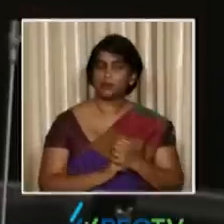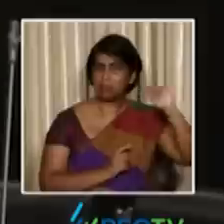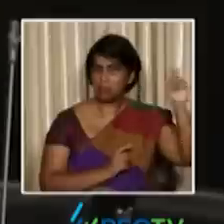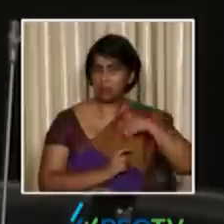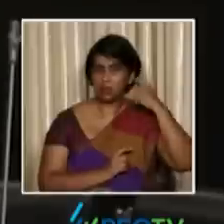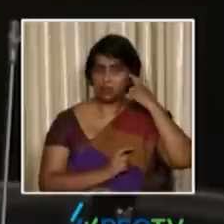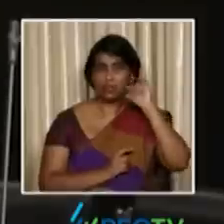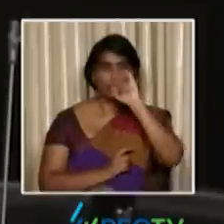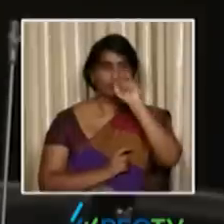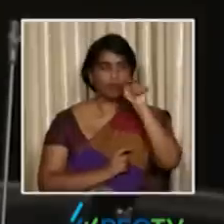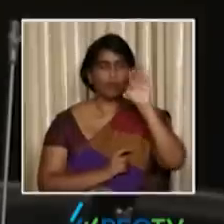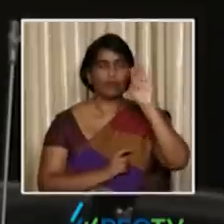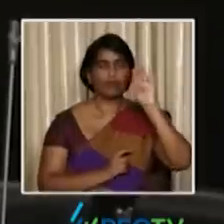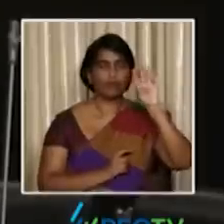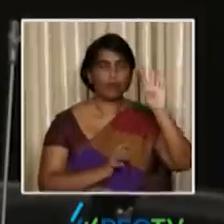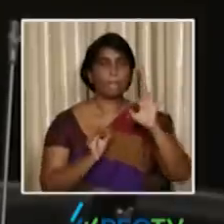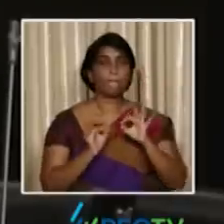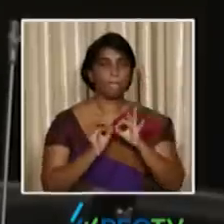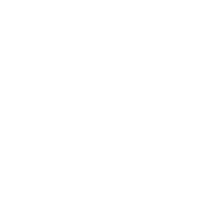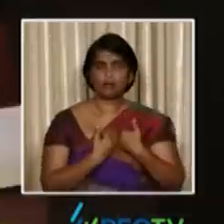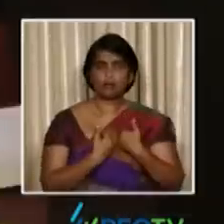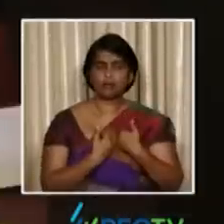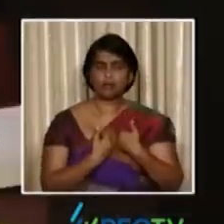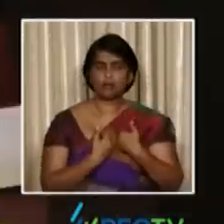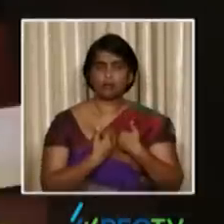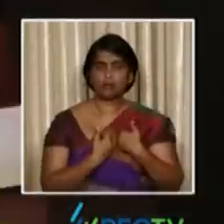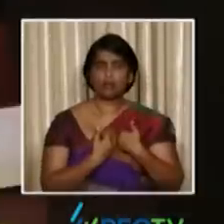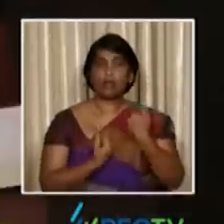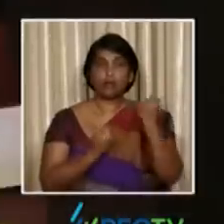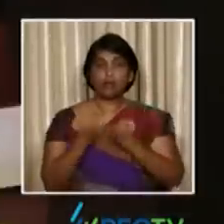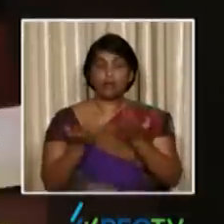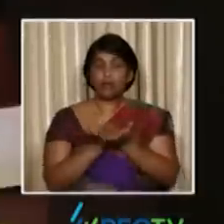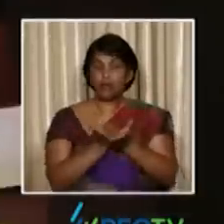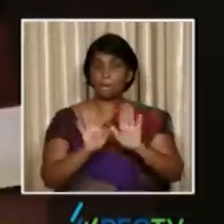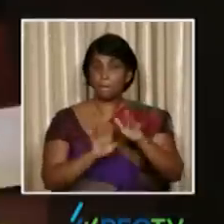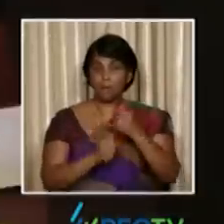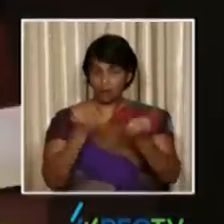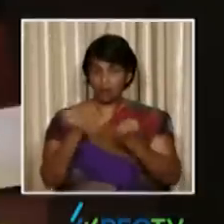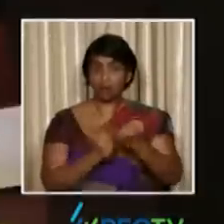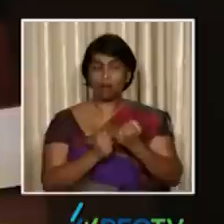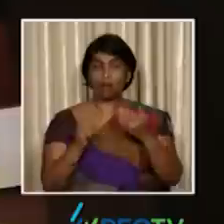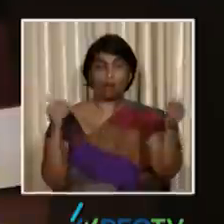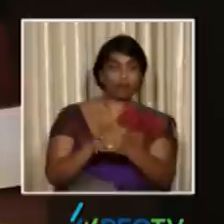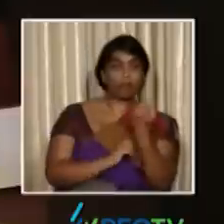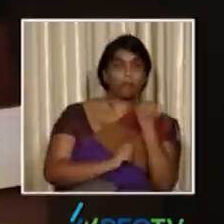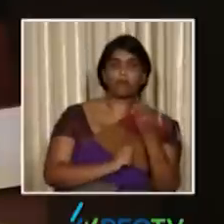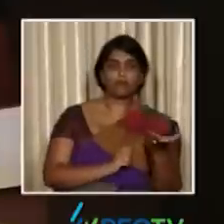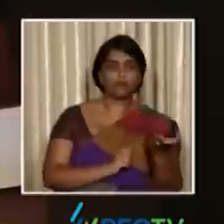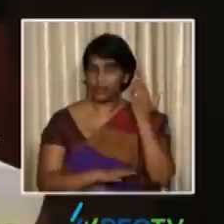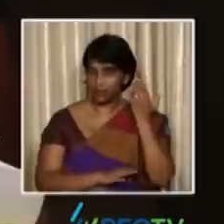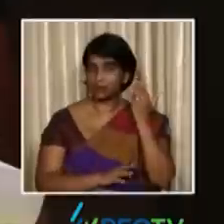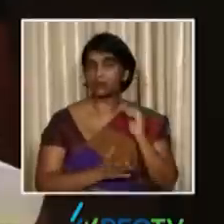එක 6.4 බිලියන් US ඩොලර්ස් වලට තමයි ක්ලේම් එක හදලා තියෙන්නේ කවුද මේ නැව්කාරයා පිටිපස්සේ ඉන්න? ඒ අදිසි හස්තේ මොකද්ද? අපිට